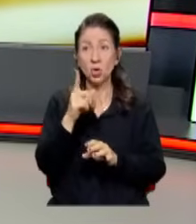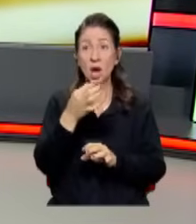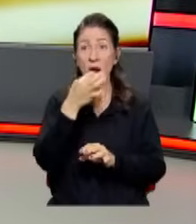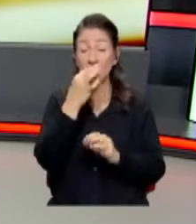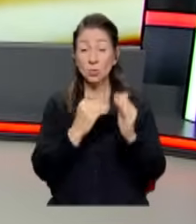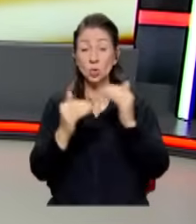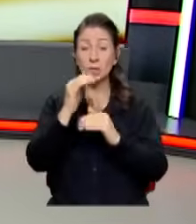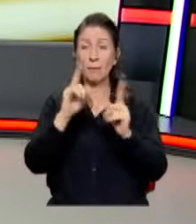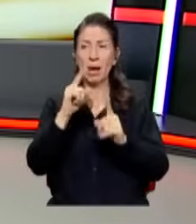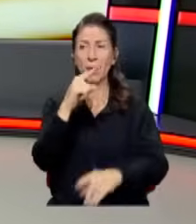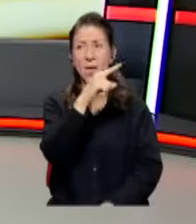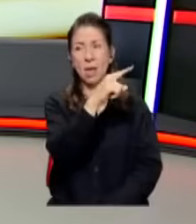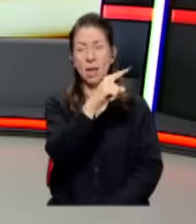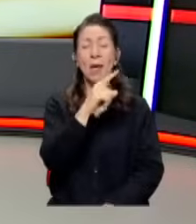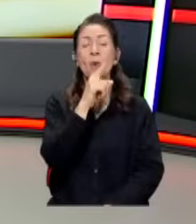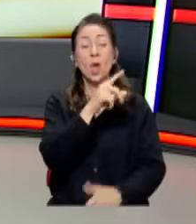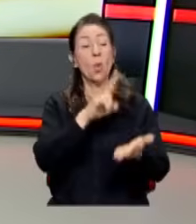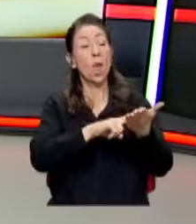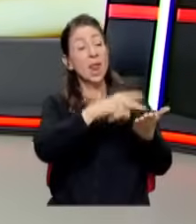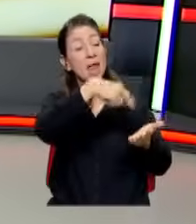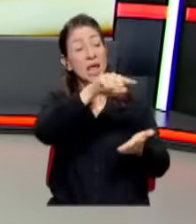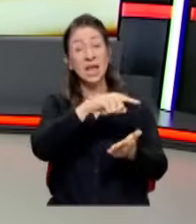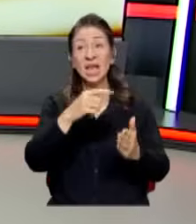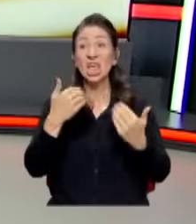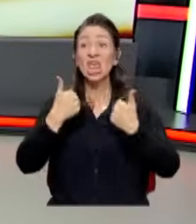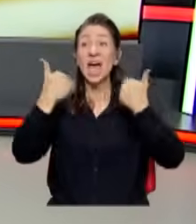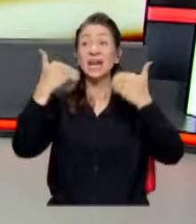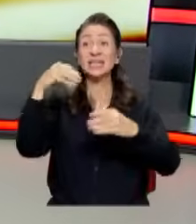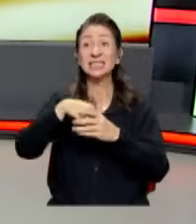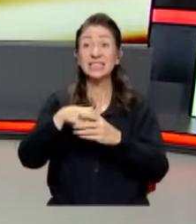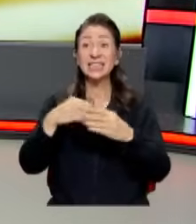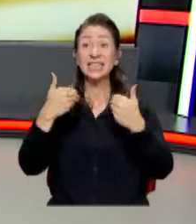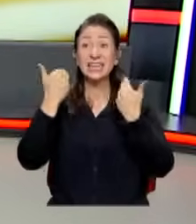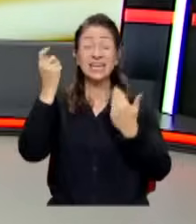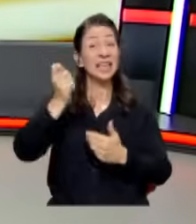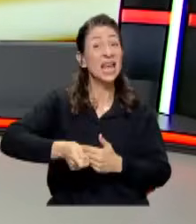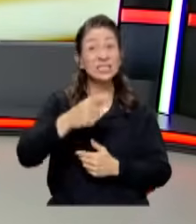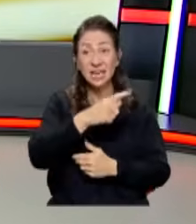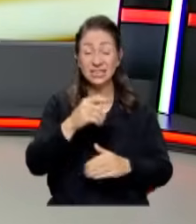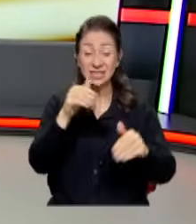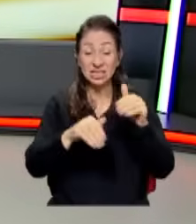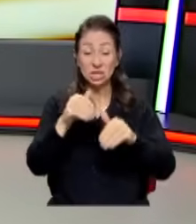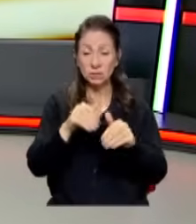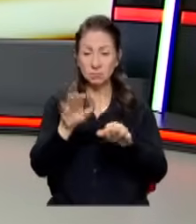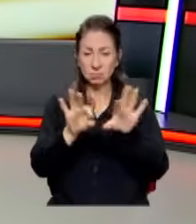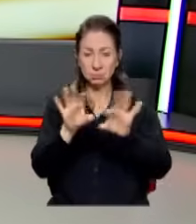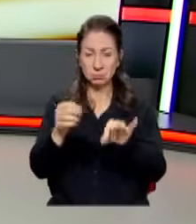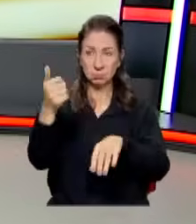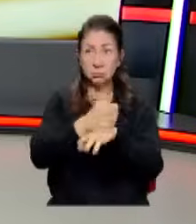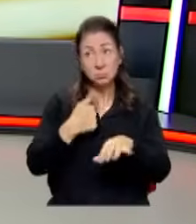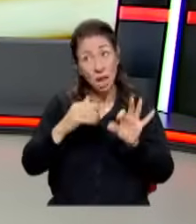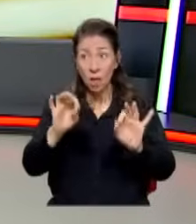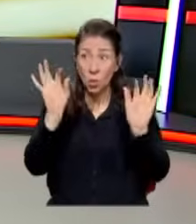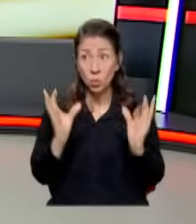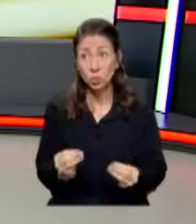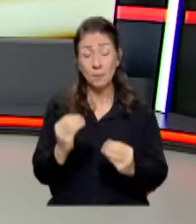hakem yüksek mahkeme. Onların üyeleri yargıçlar arasında, yargıçlar seçimle iş başına gelir. Bizde de öyle olsun.